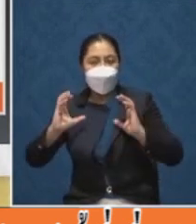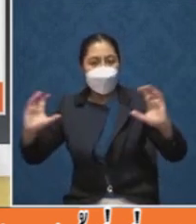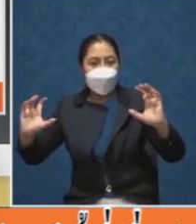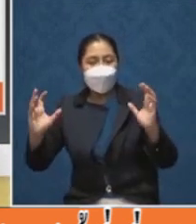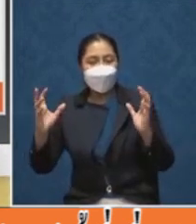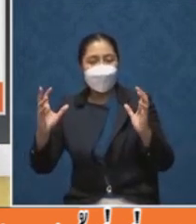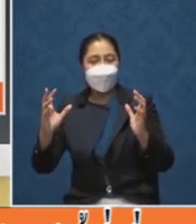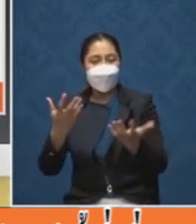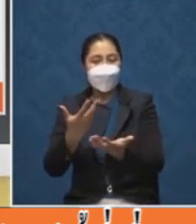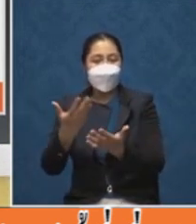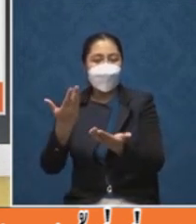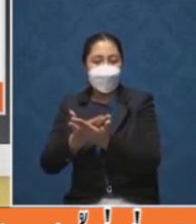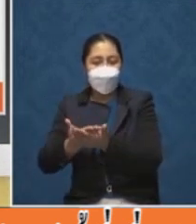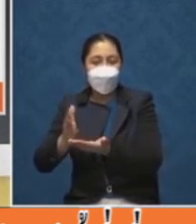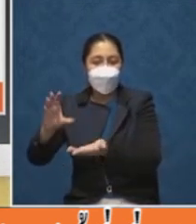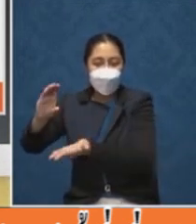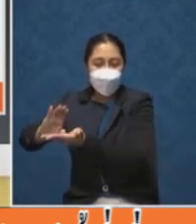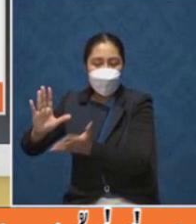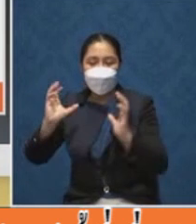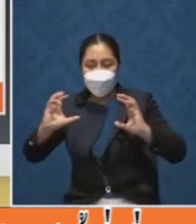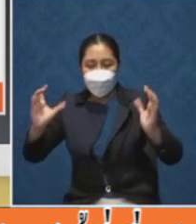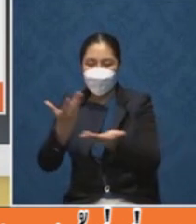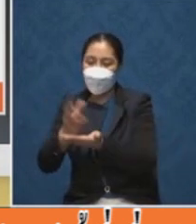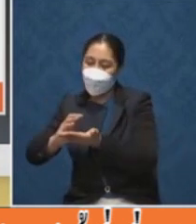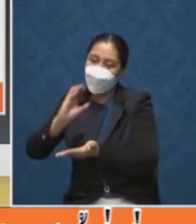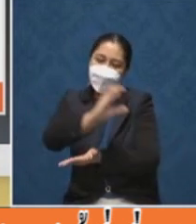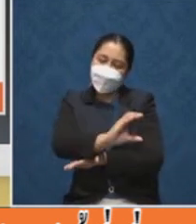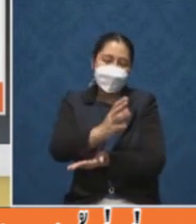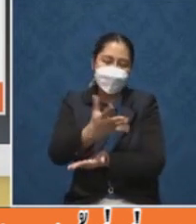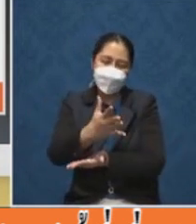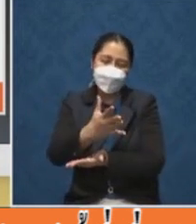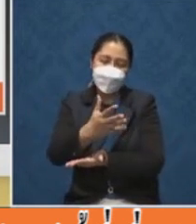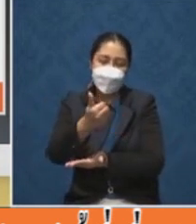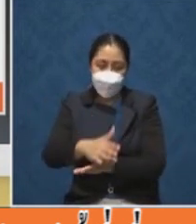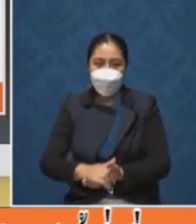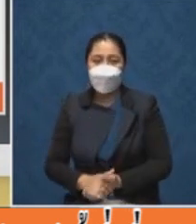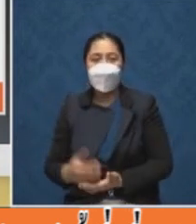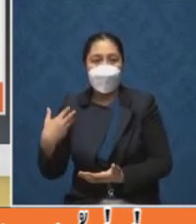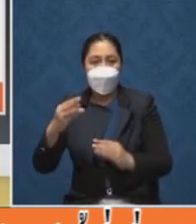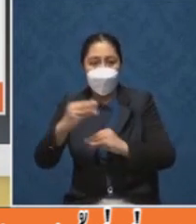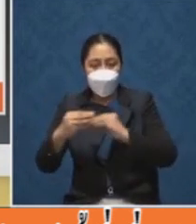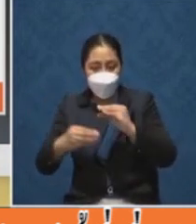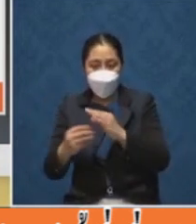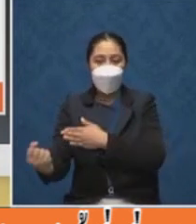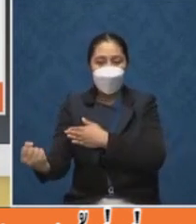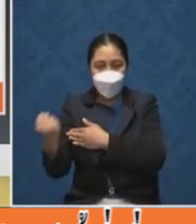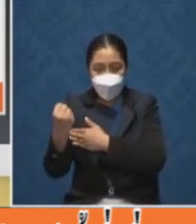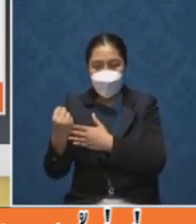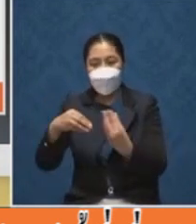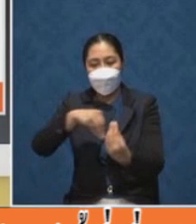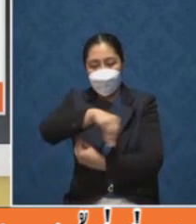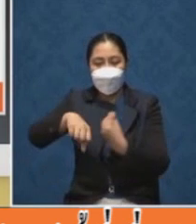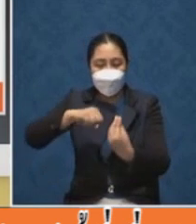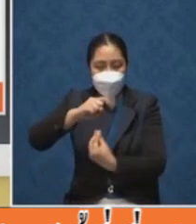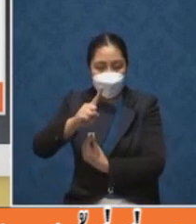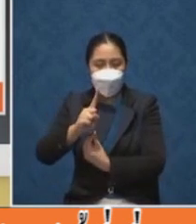านะคะปี2564และปี2565มีการตั้งโครงการที่ชื่อว่าโครงการเสริมสร้างความเข้มแข็งเศรษฐกิจฐ